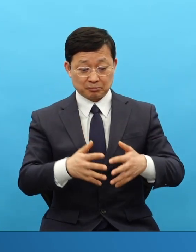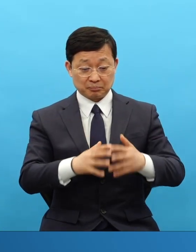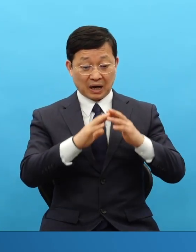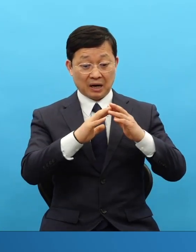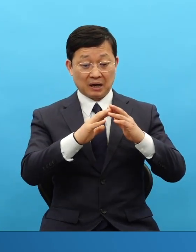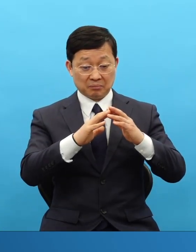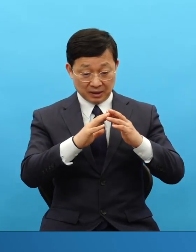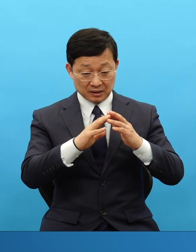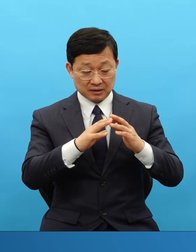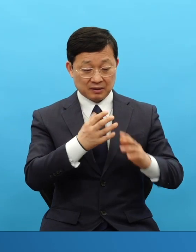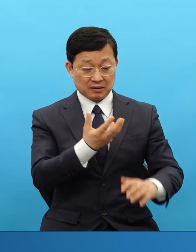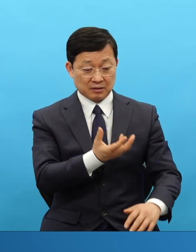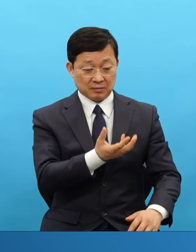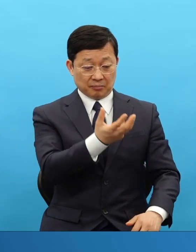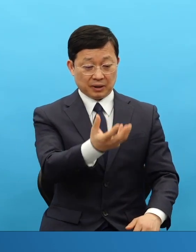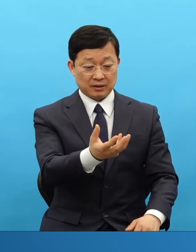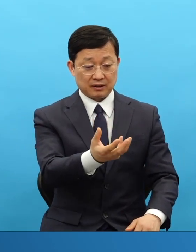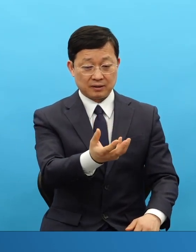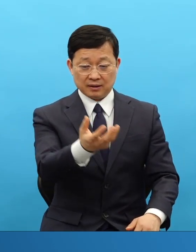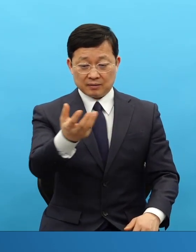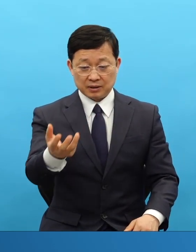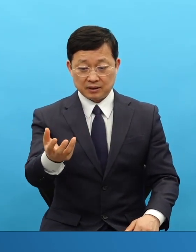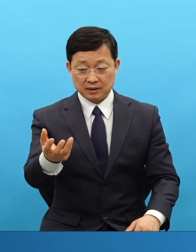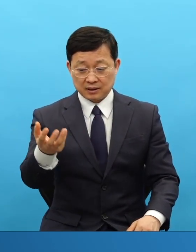물론 40년 동안 가려면 이동을 해야 되겠죠.